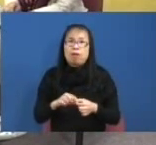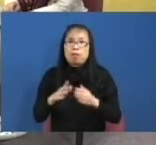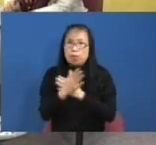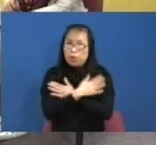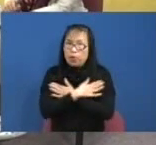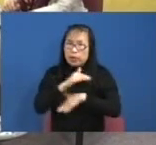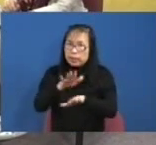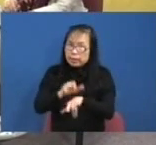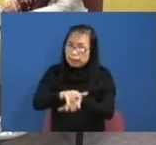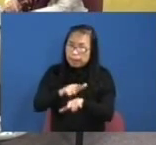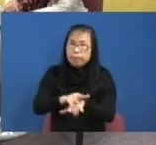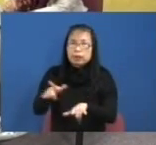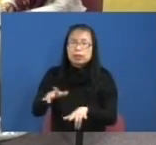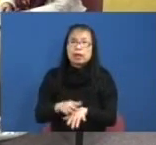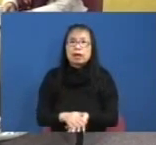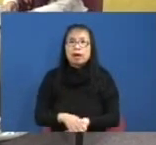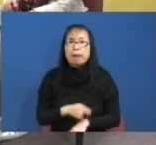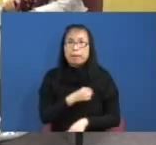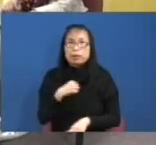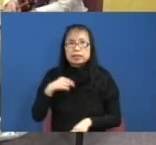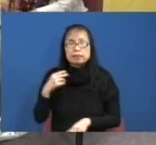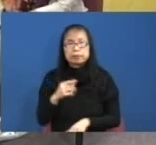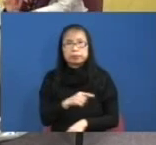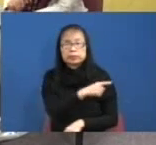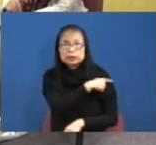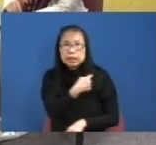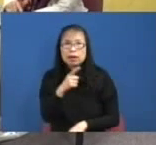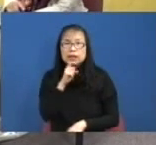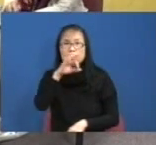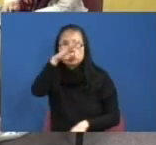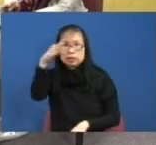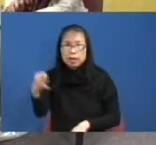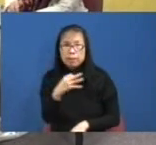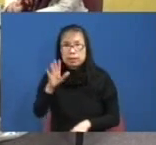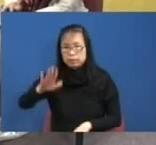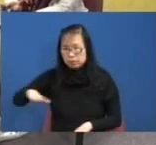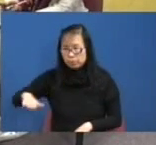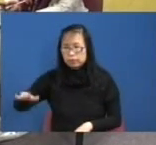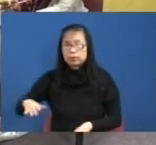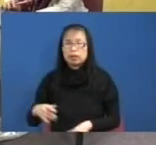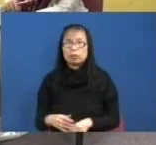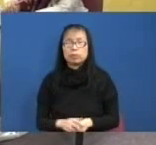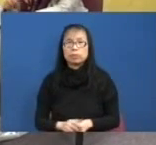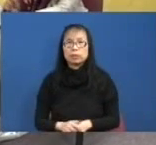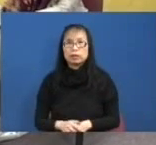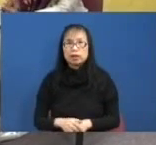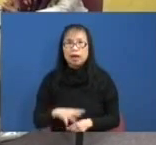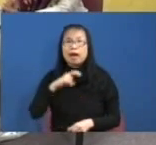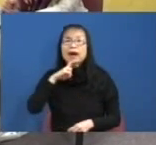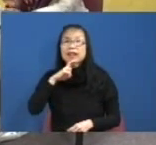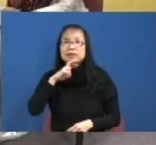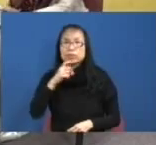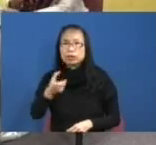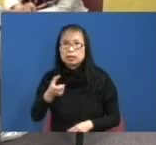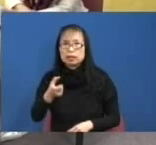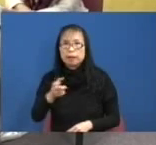嗰個扶貧基金。阿周永新博士都有講過，佢話有30,000個小朋友啲小學生係即係連晏晝嘅錢啊